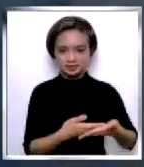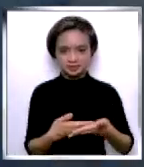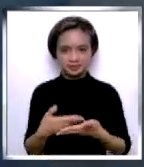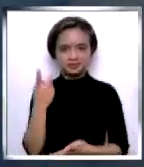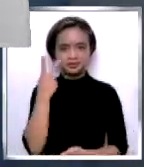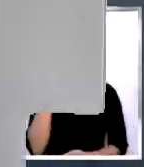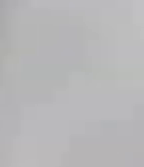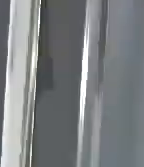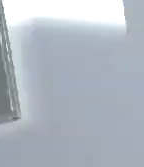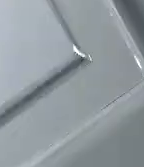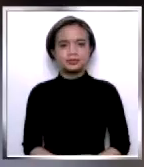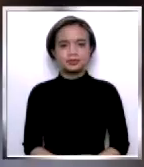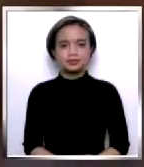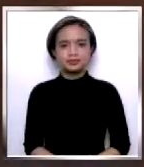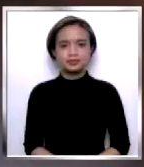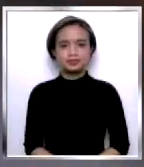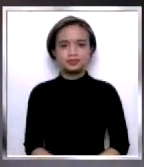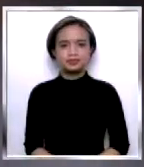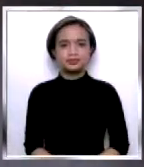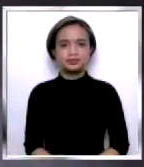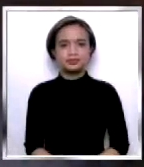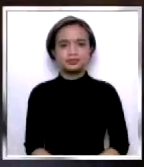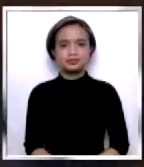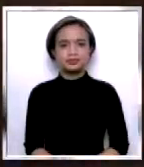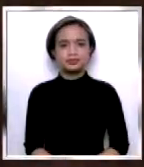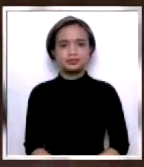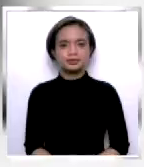ni Katatibayan.